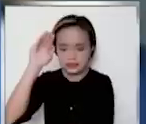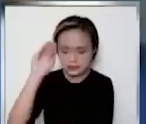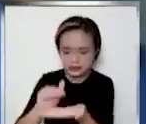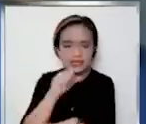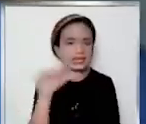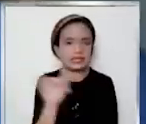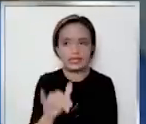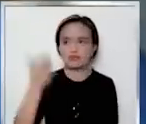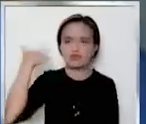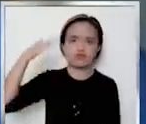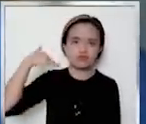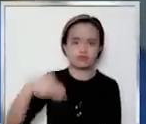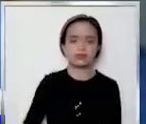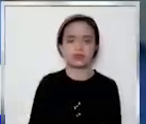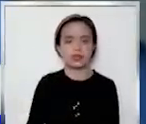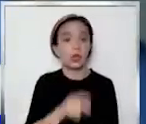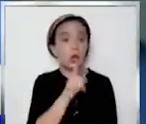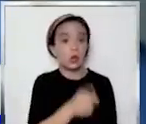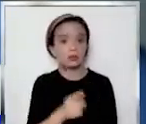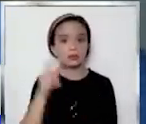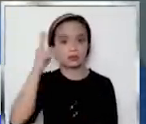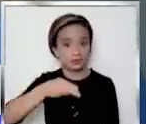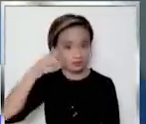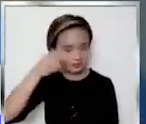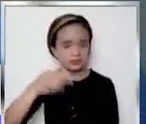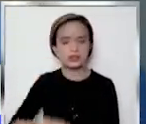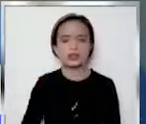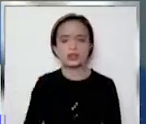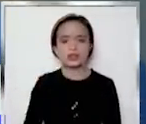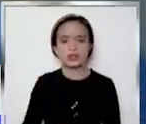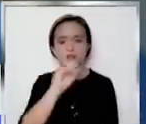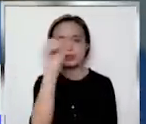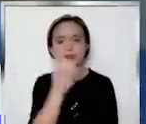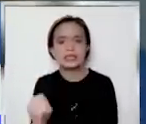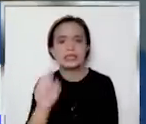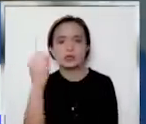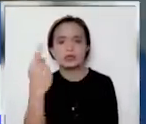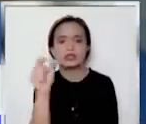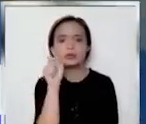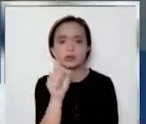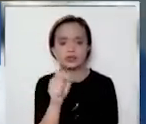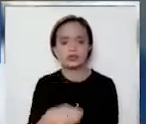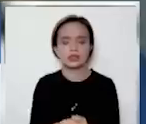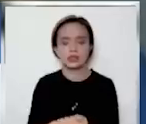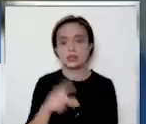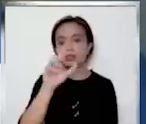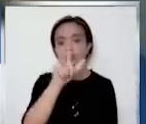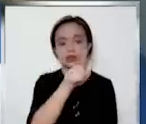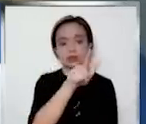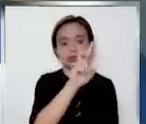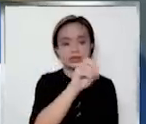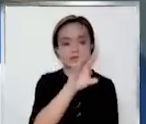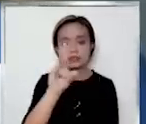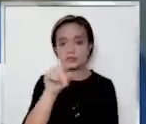taon. Historically, 5-year interval, mga percentage points lang po ang binababa niyan. So yung 2017 to 2022 period,